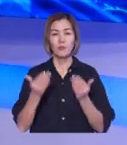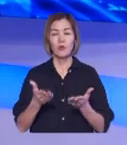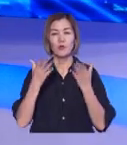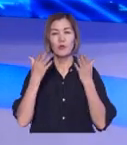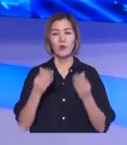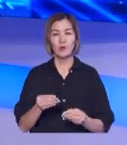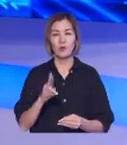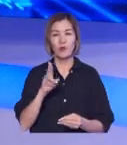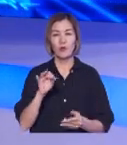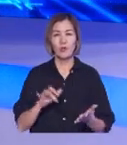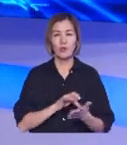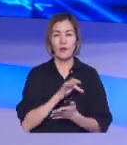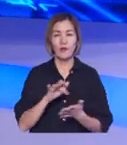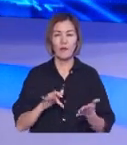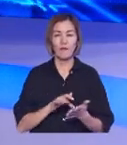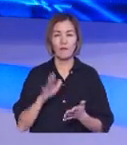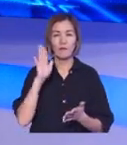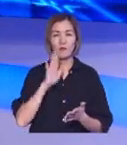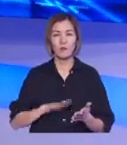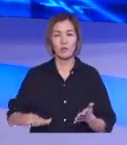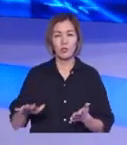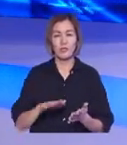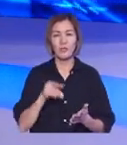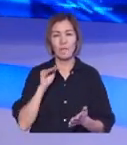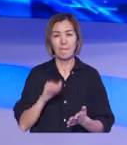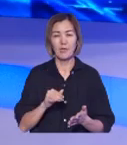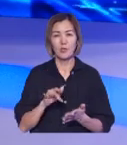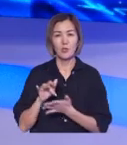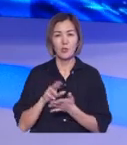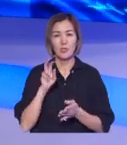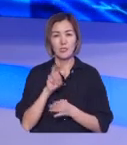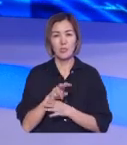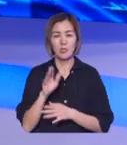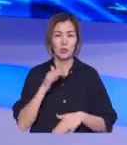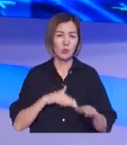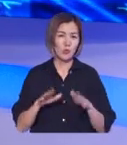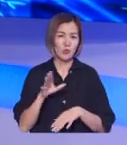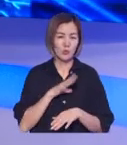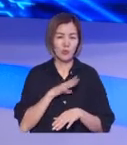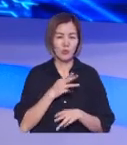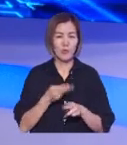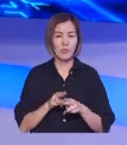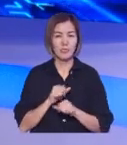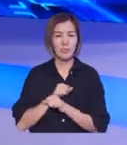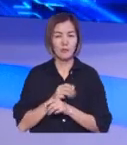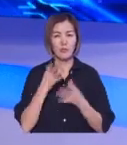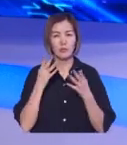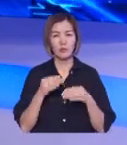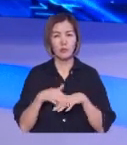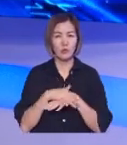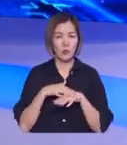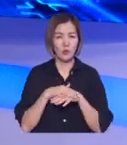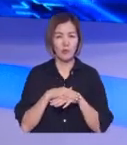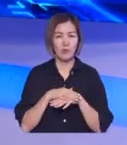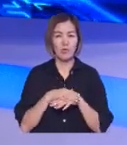Бүгінде Қонаевтағы қалалық жағажайға күніне мыңдаған турист келіп, демалып, суға шомылып қайтуда. Әсіресе демалыс күндері адам қарасы тіптен